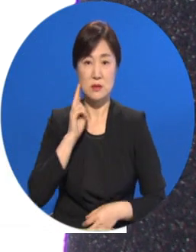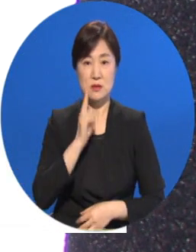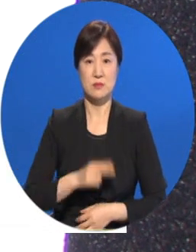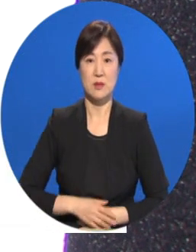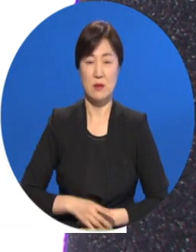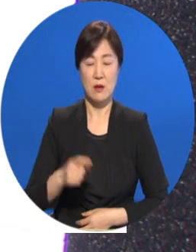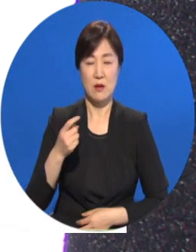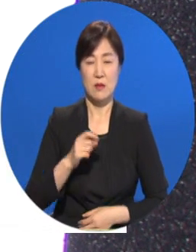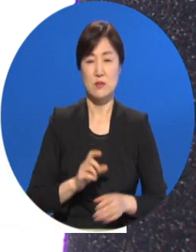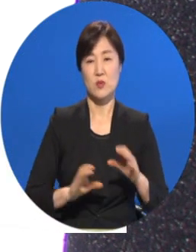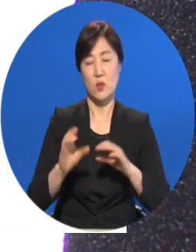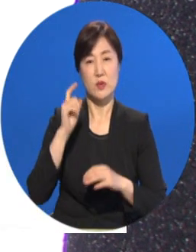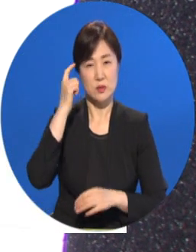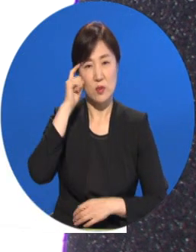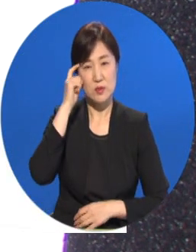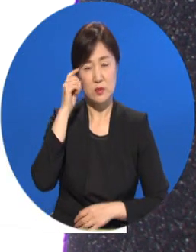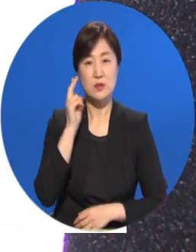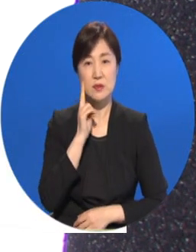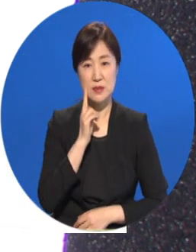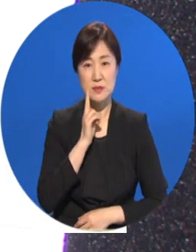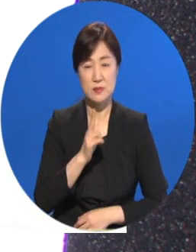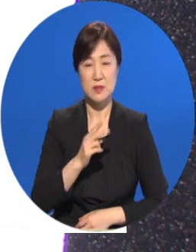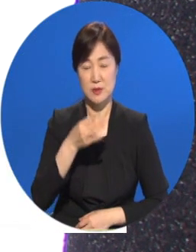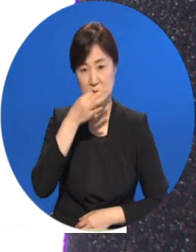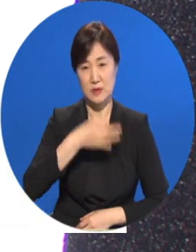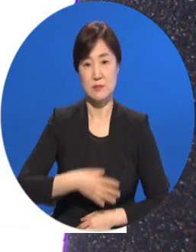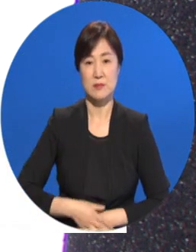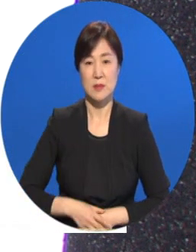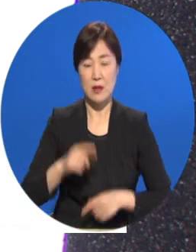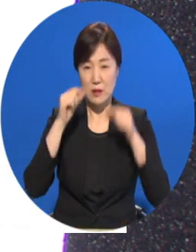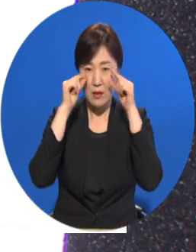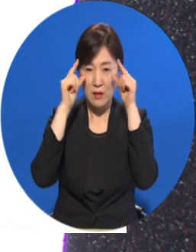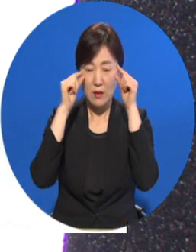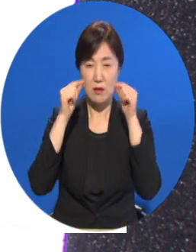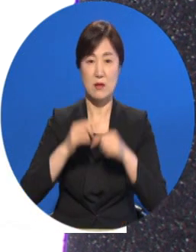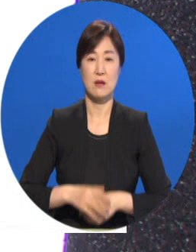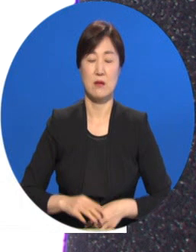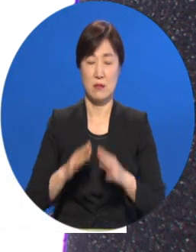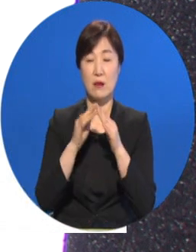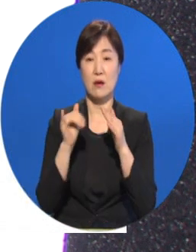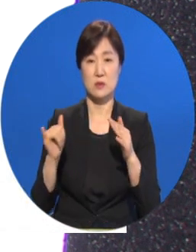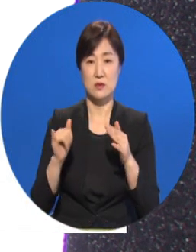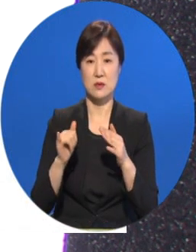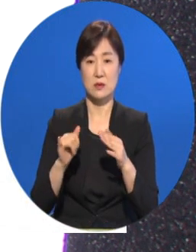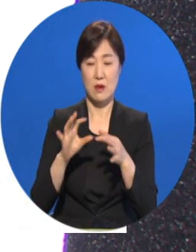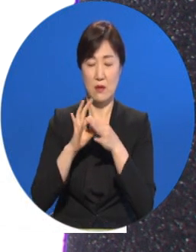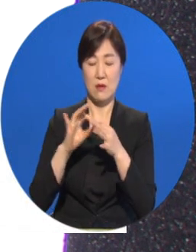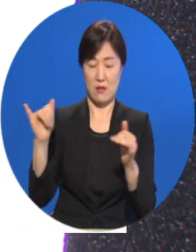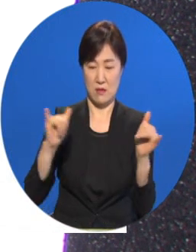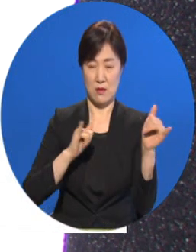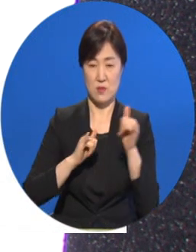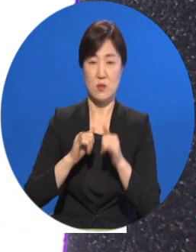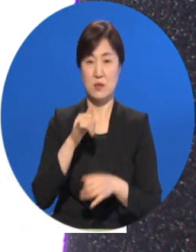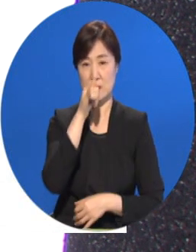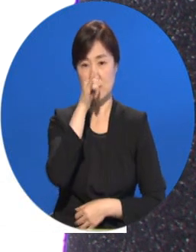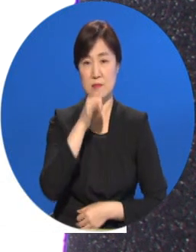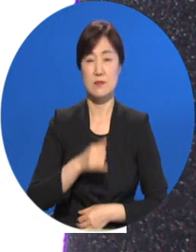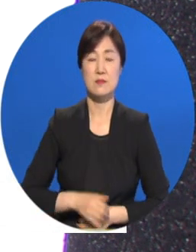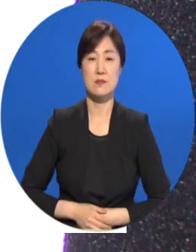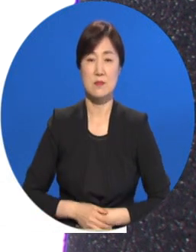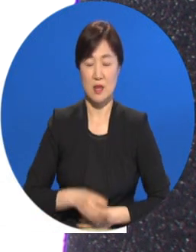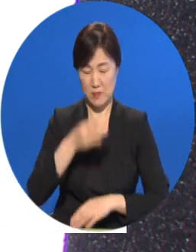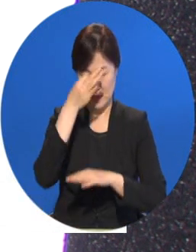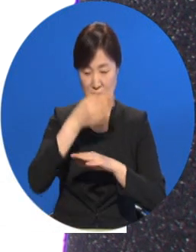몸보다는 이제 정신적으로 많이 너무 힘들어하고 잠을 못 자니까요. 가족들한테 또 막 연락이 오나 봐요.